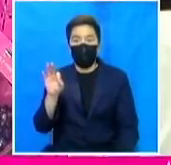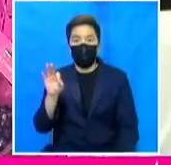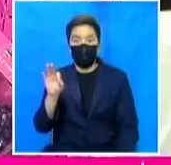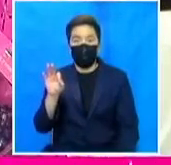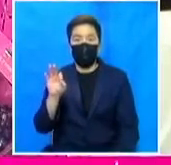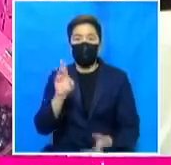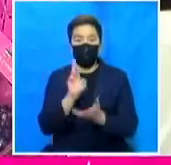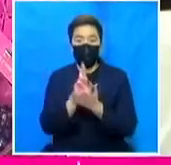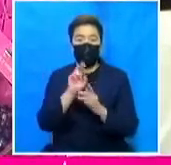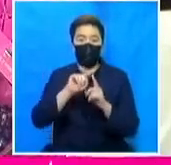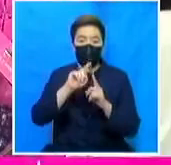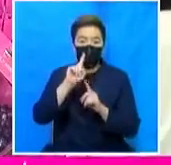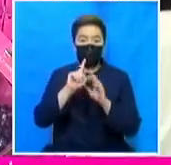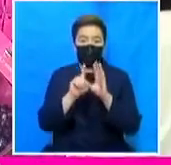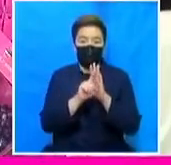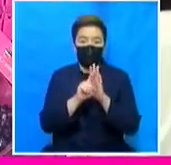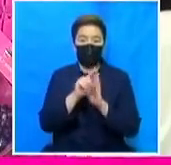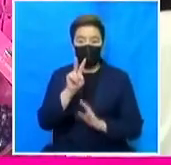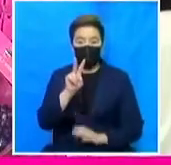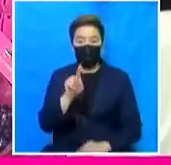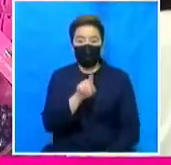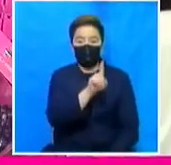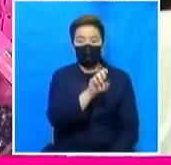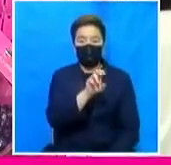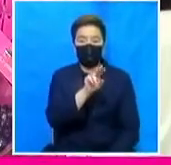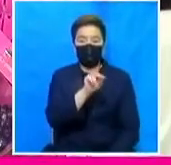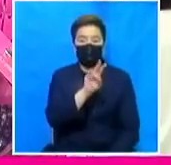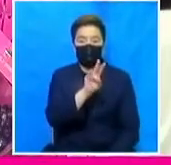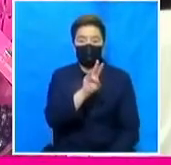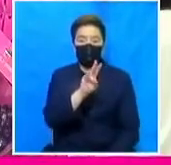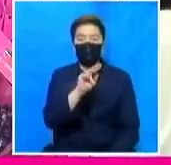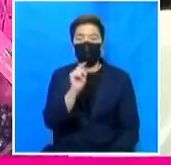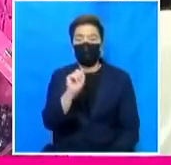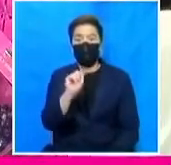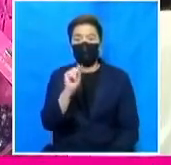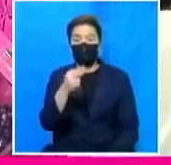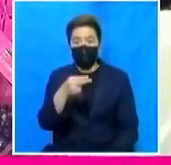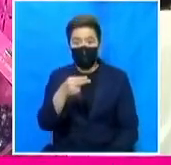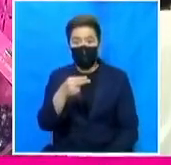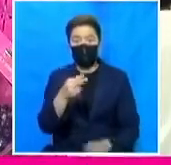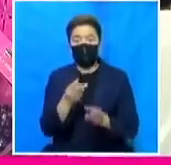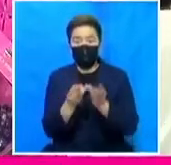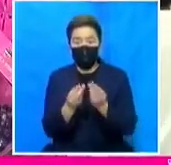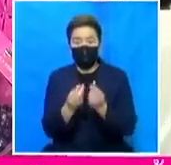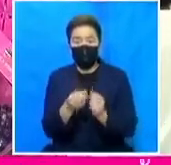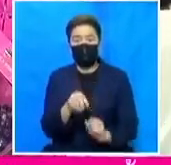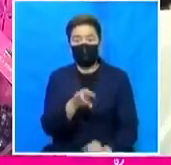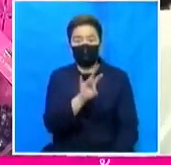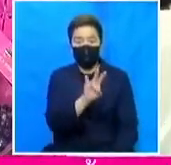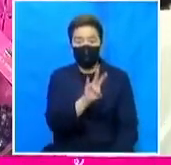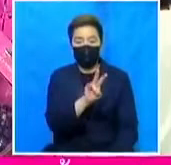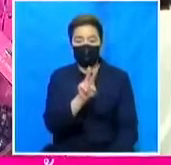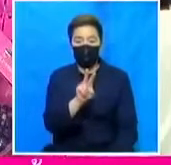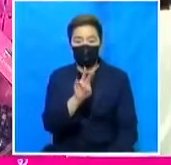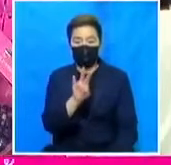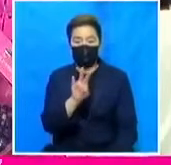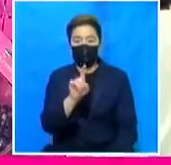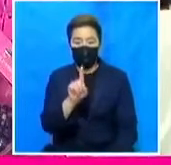7271569อันดับที่1หมุนครั้งที่2งวดที่137หมวดอักษรททหารเลขที่ออก